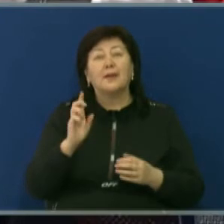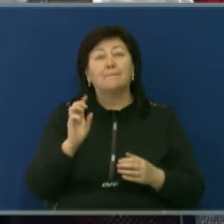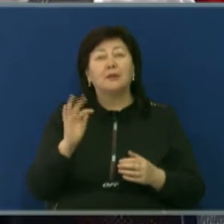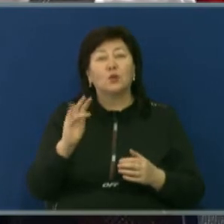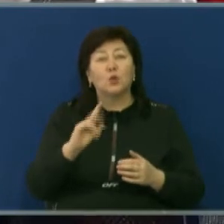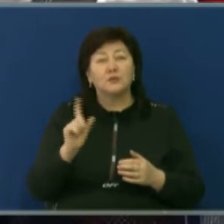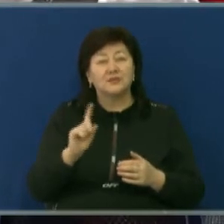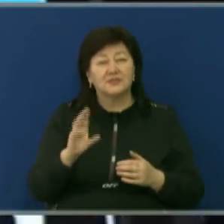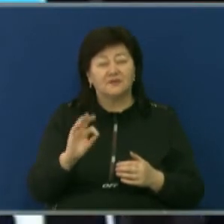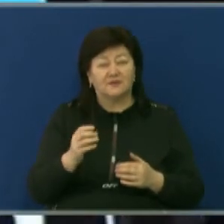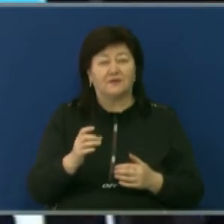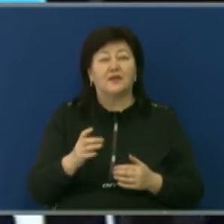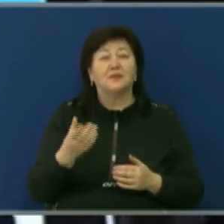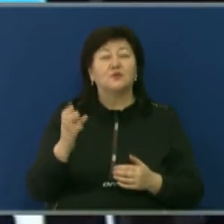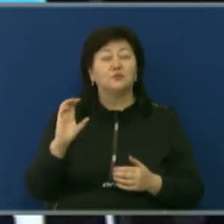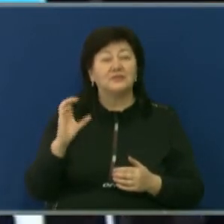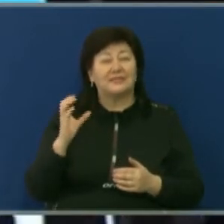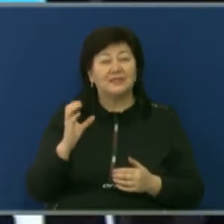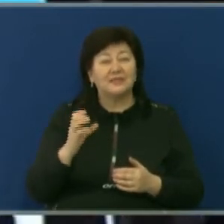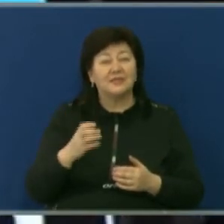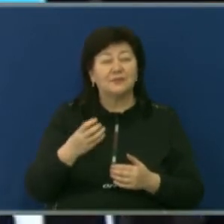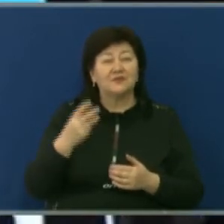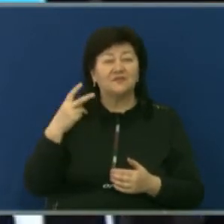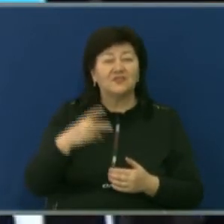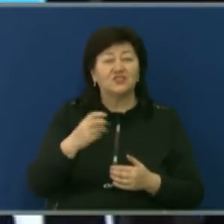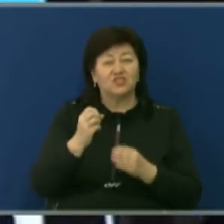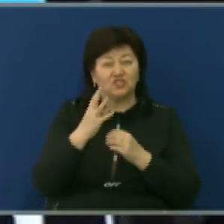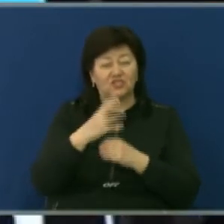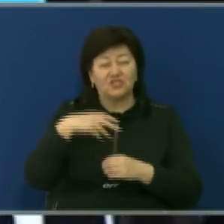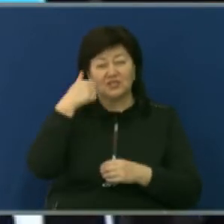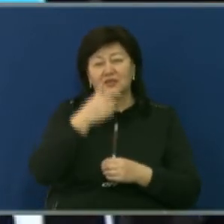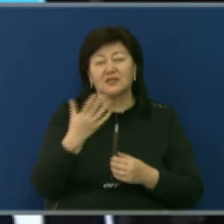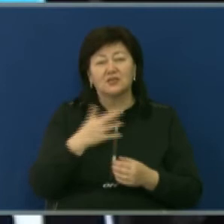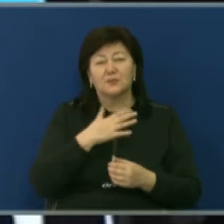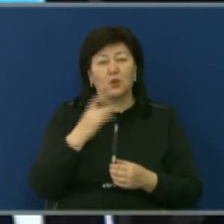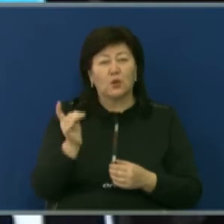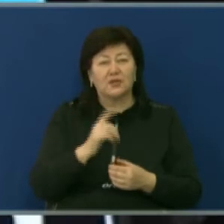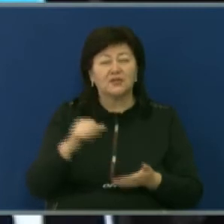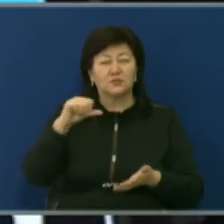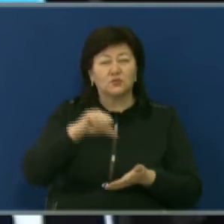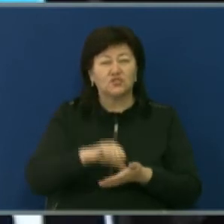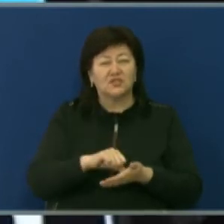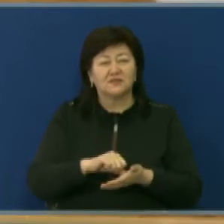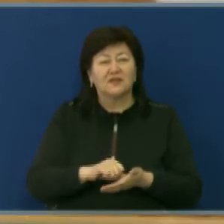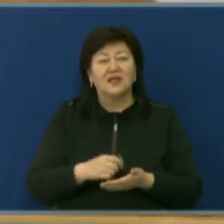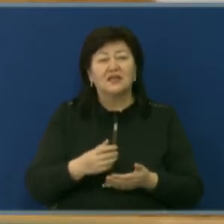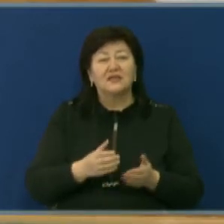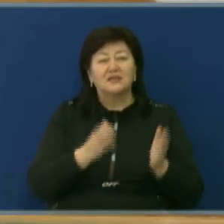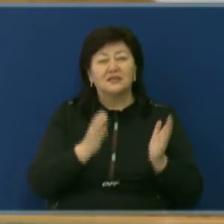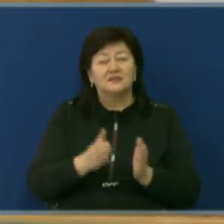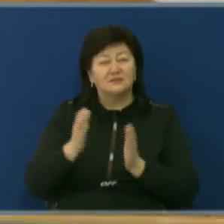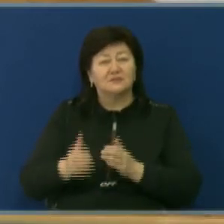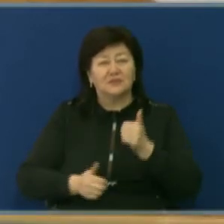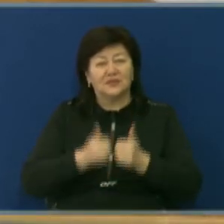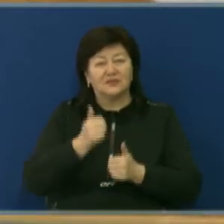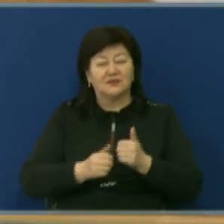фехтованию, серебряным призером Универсиады 2013 года. Также он неоднократно выступал в качестве призера на